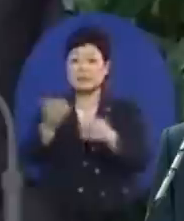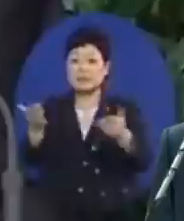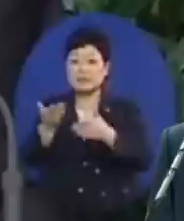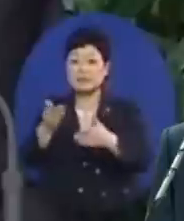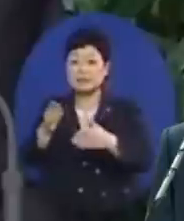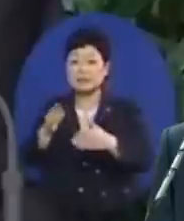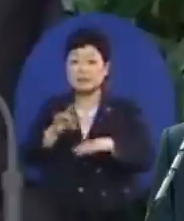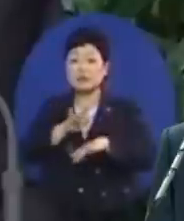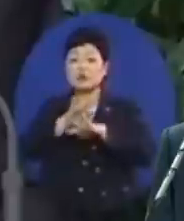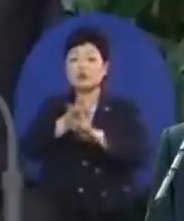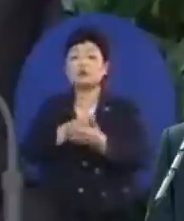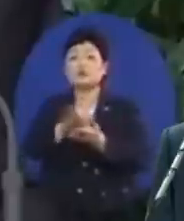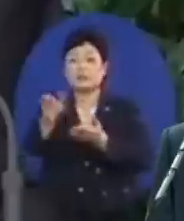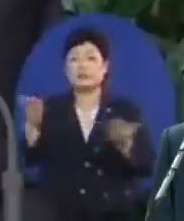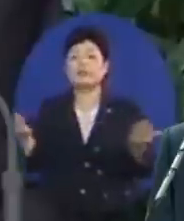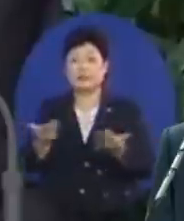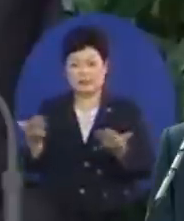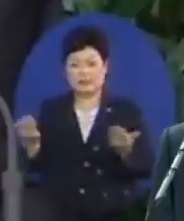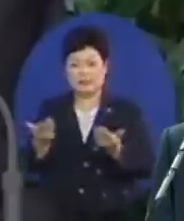쫓아내는 일을